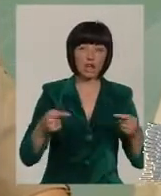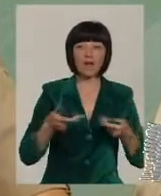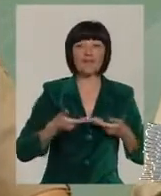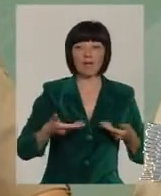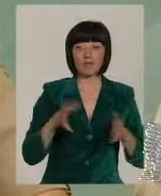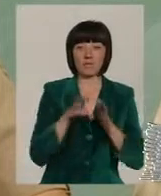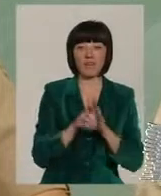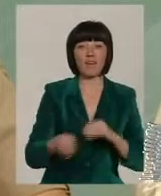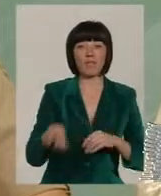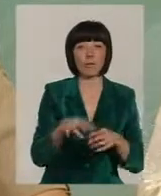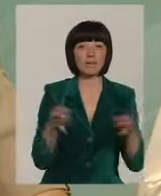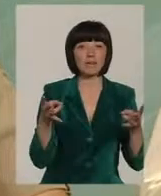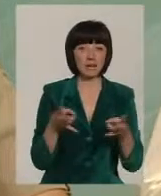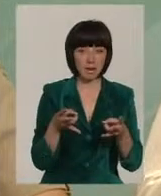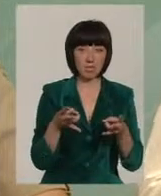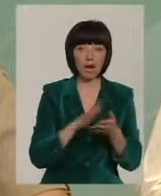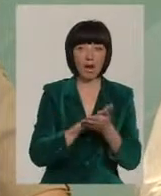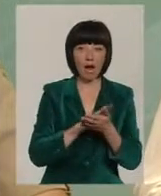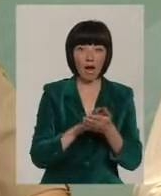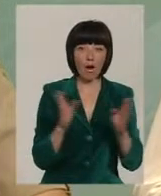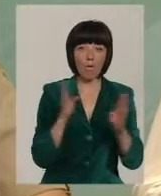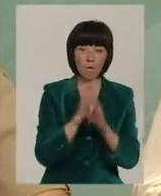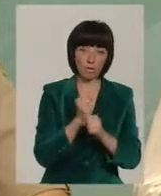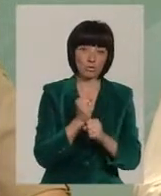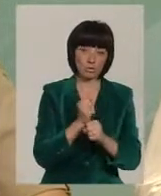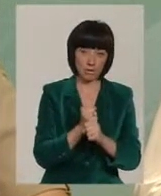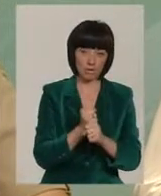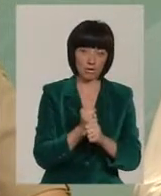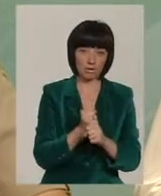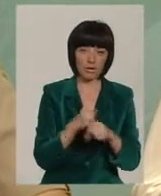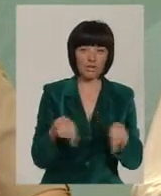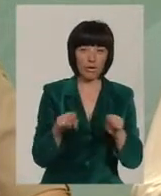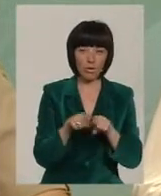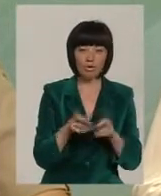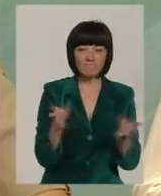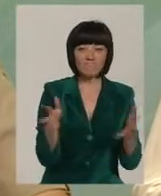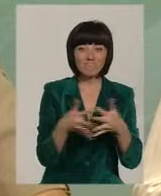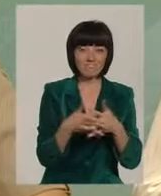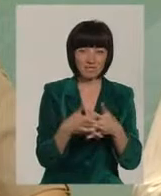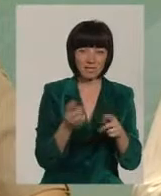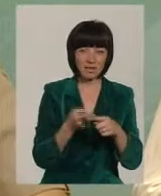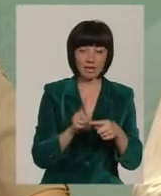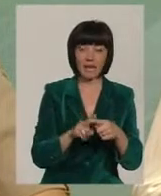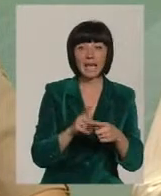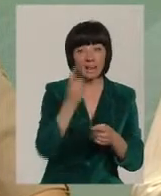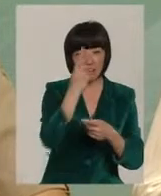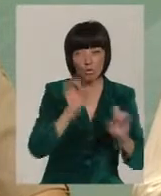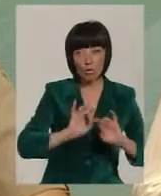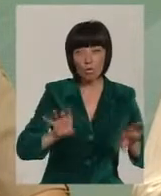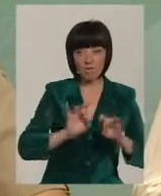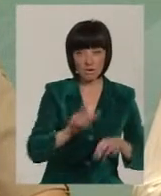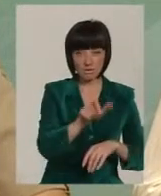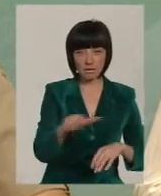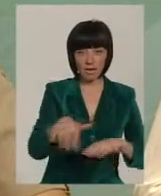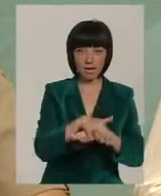йти до Європи, нам потрібно, напевно, і так, екологію провести. То, в принципі, якраз тут перегукується, переплітається, і інформованість населення